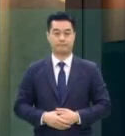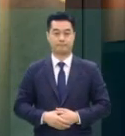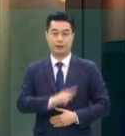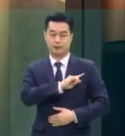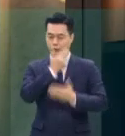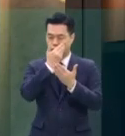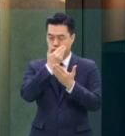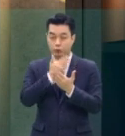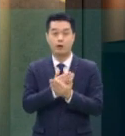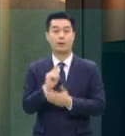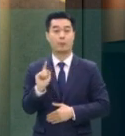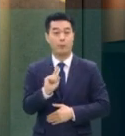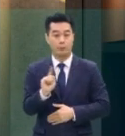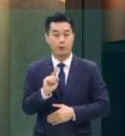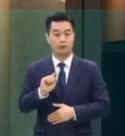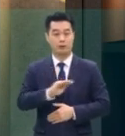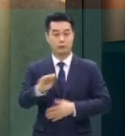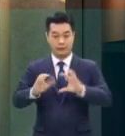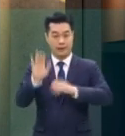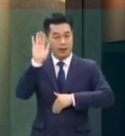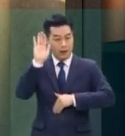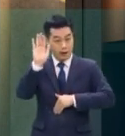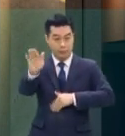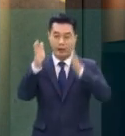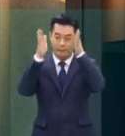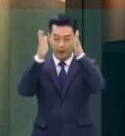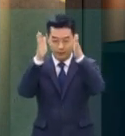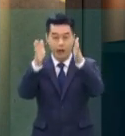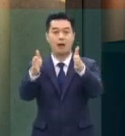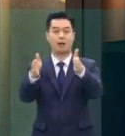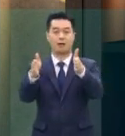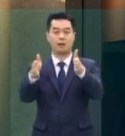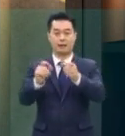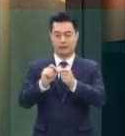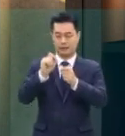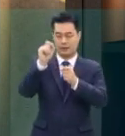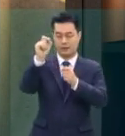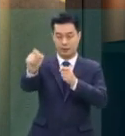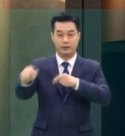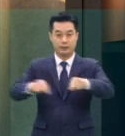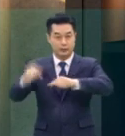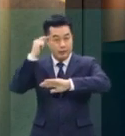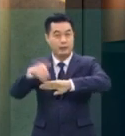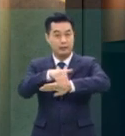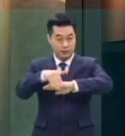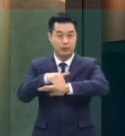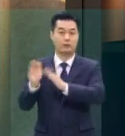가장 중요한 것은 대한민국 이 나아가려고 하는 방향 즉 장기 국가 비전입니다